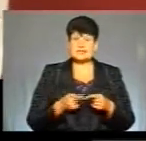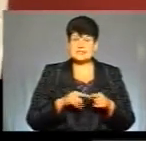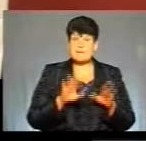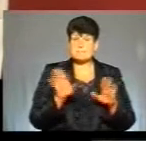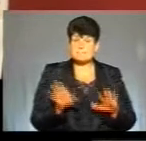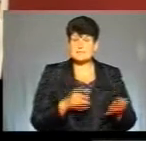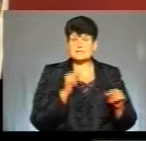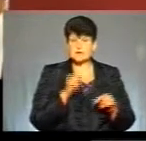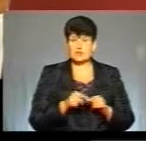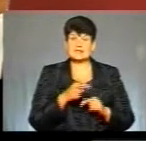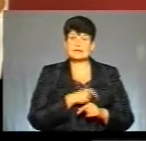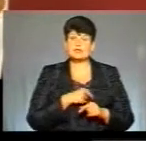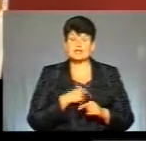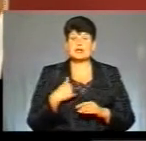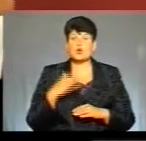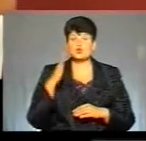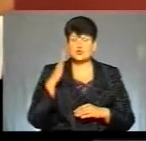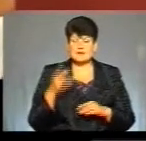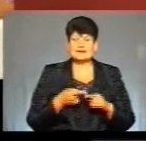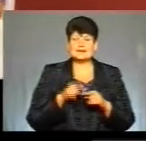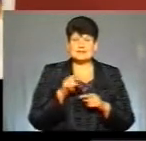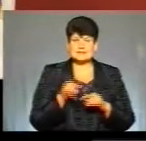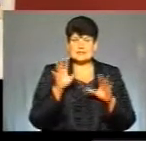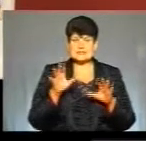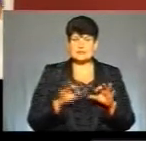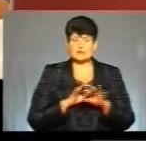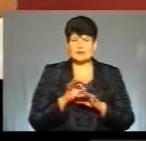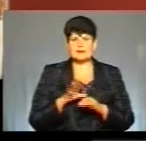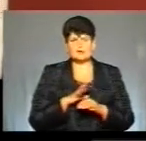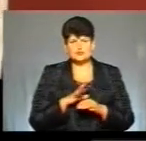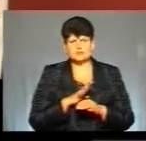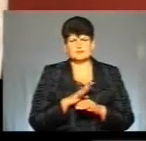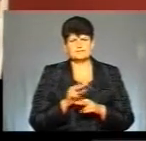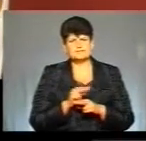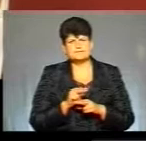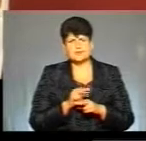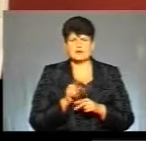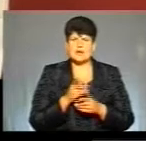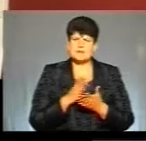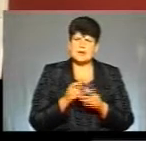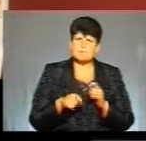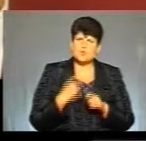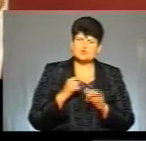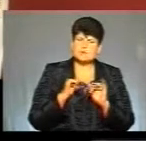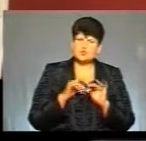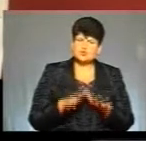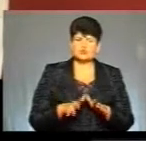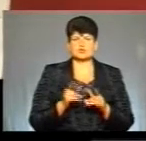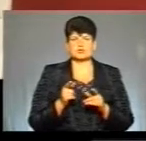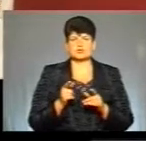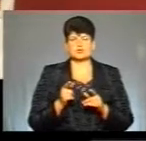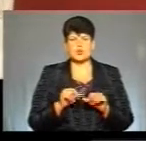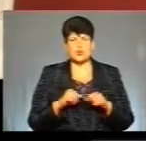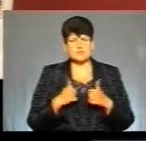як депутати голосували за цей законопроект в першому читанні, були застереження про те, що там є порушення процедури, що Венеційська комісія